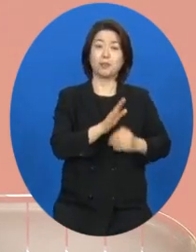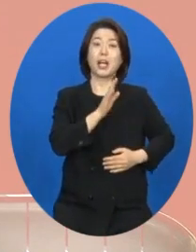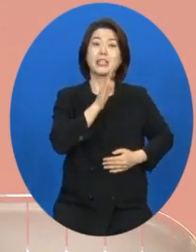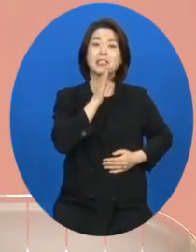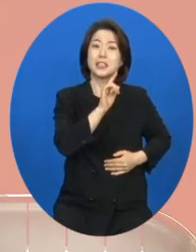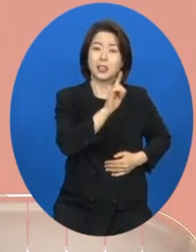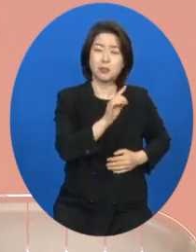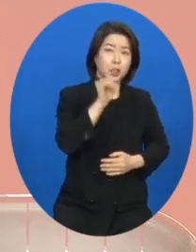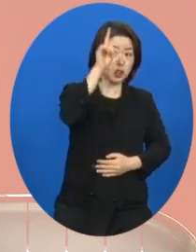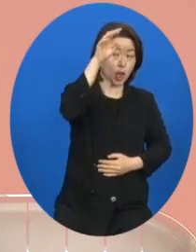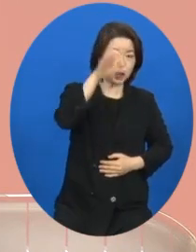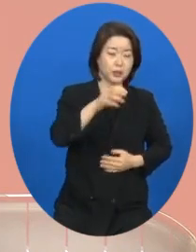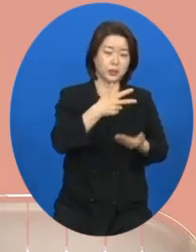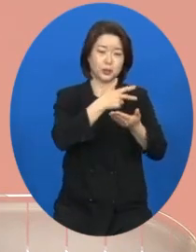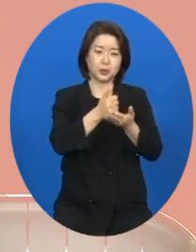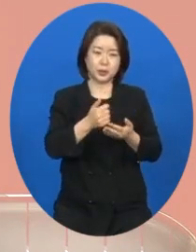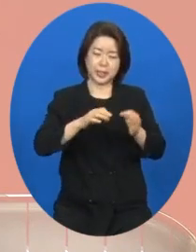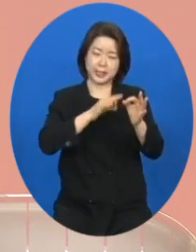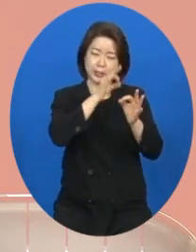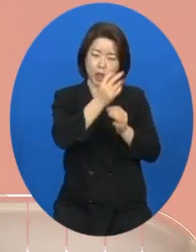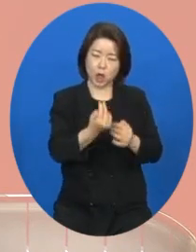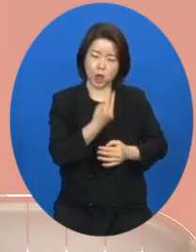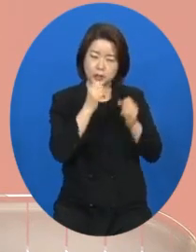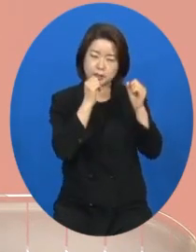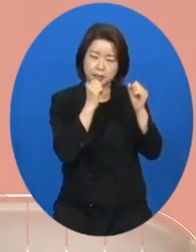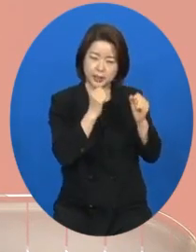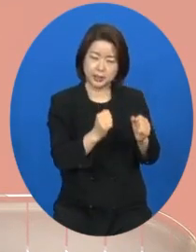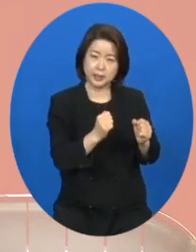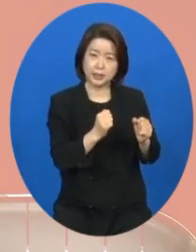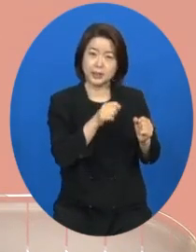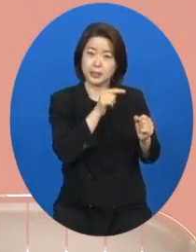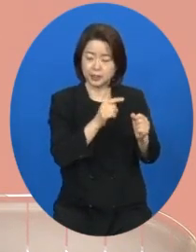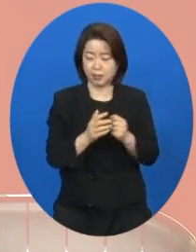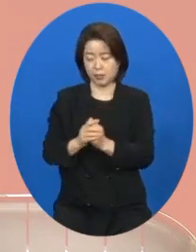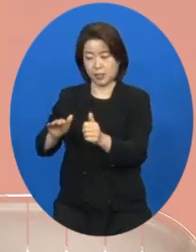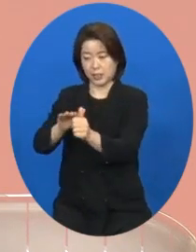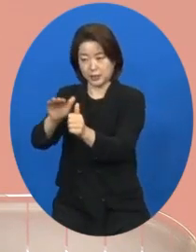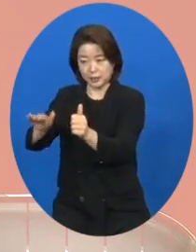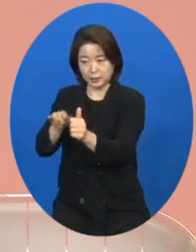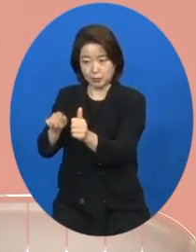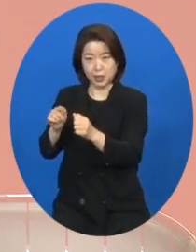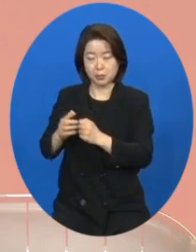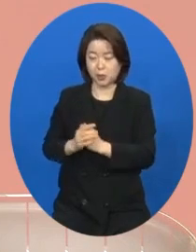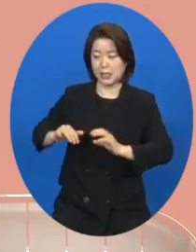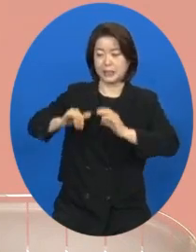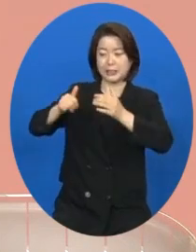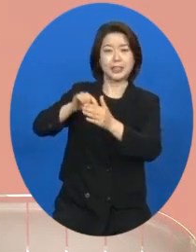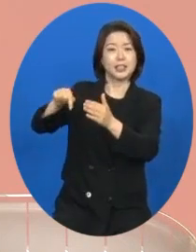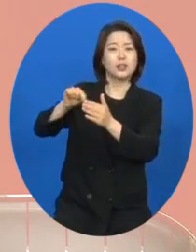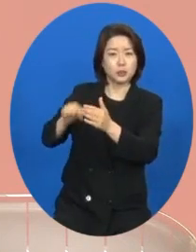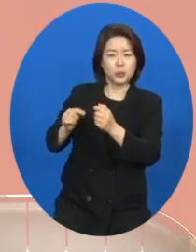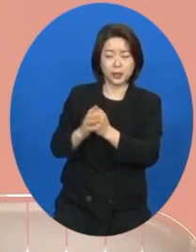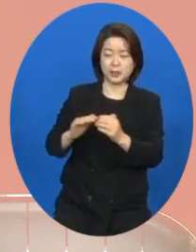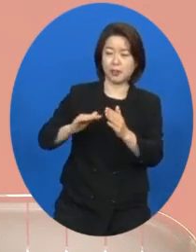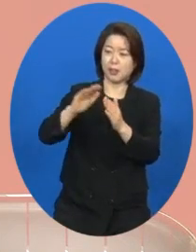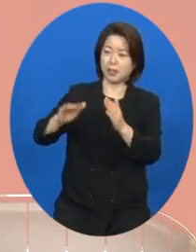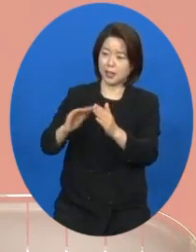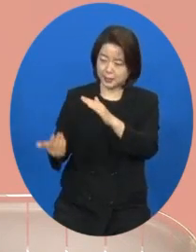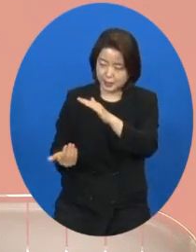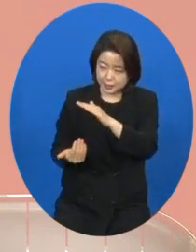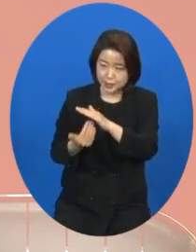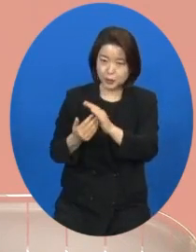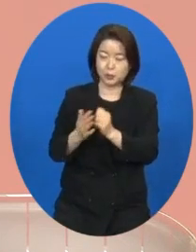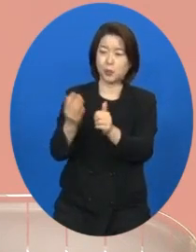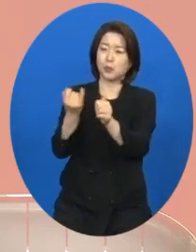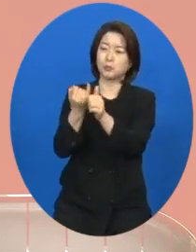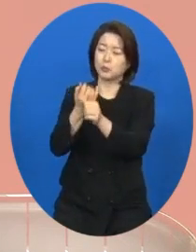천국에서 주님과 함께 영생을 누리는 거고 그림자는 이 땅에서 가정을 이루고 또